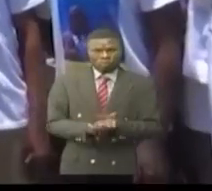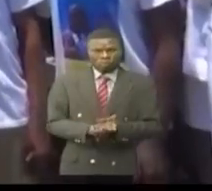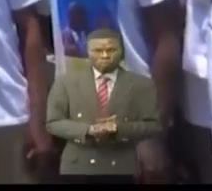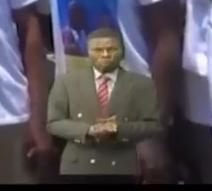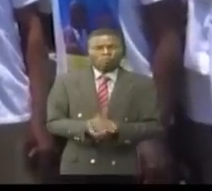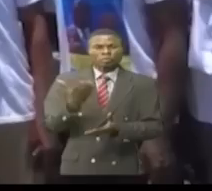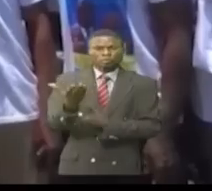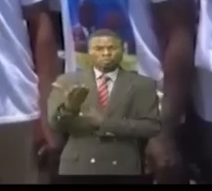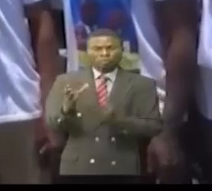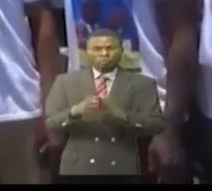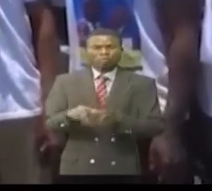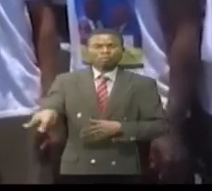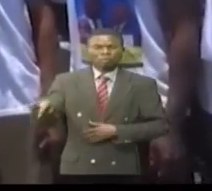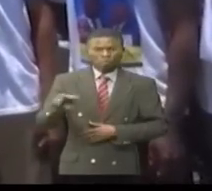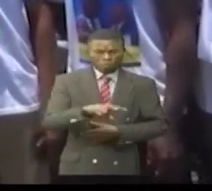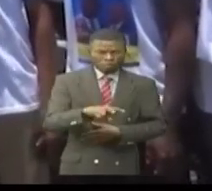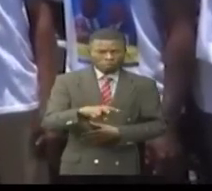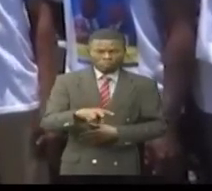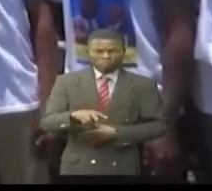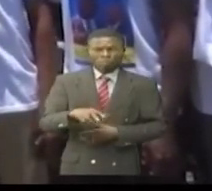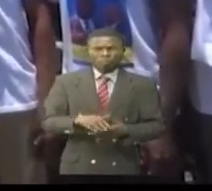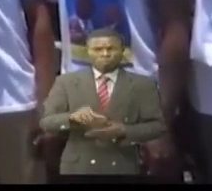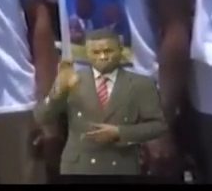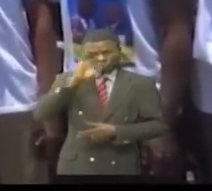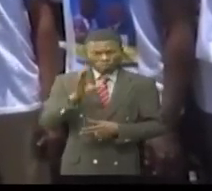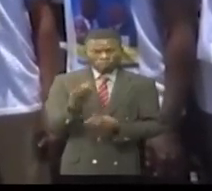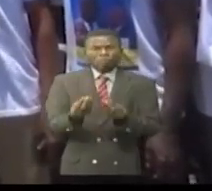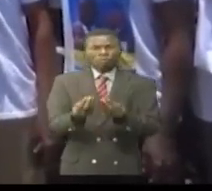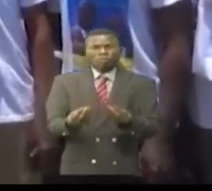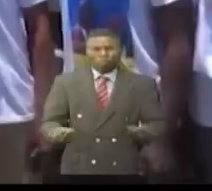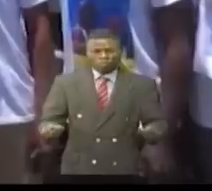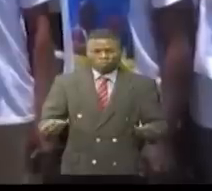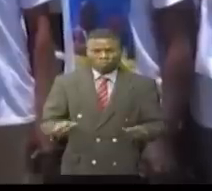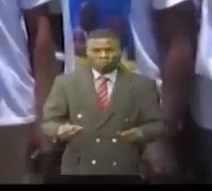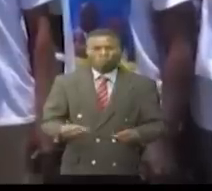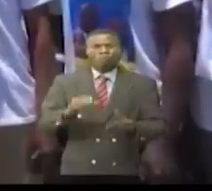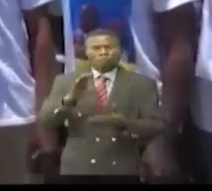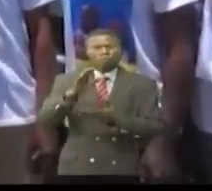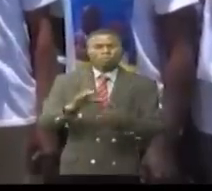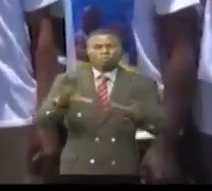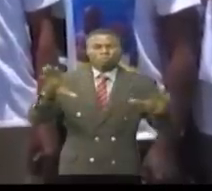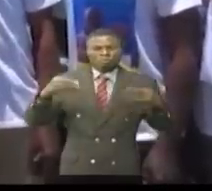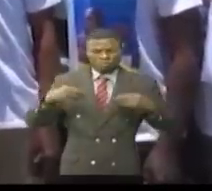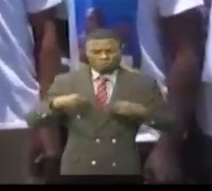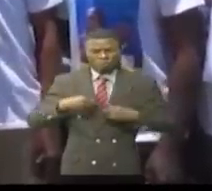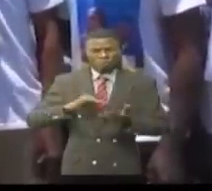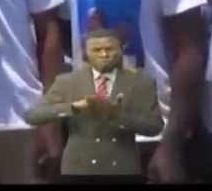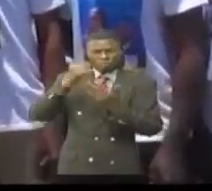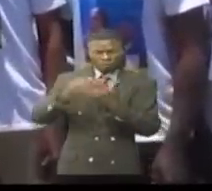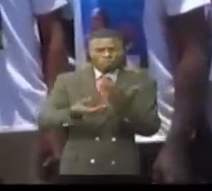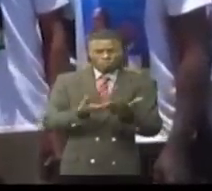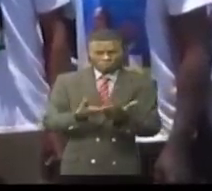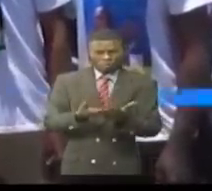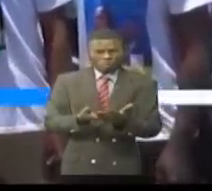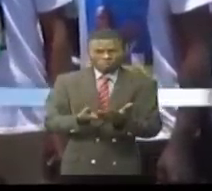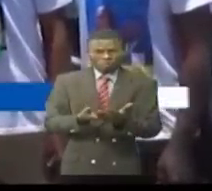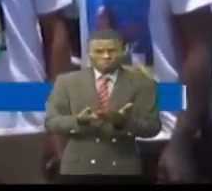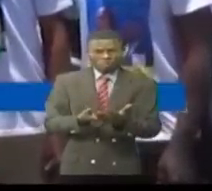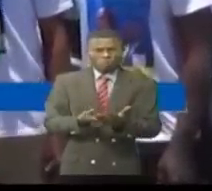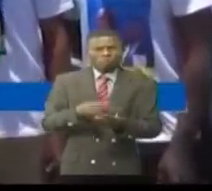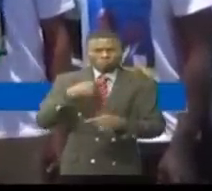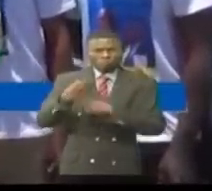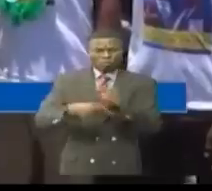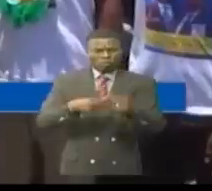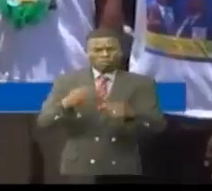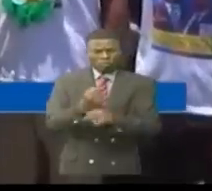à mes frères combattants de PPS s'approprier de cette terre. Occasion que ce que nous a accordé, la relance de